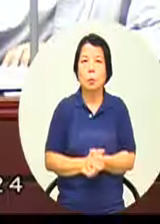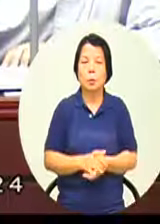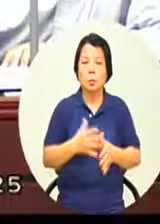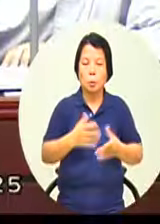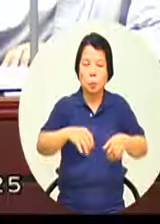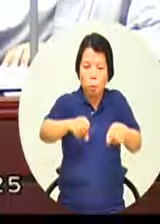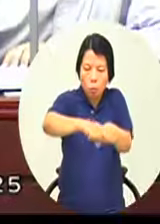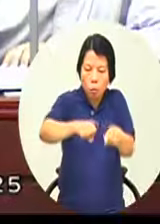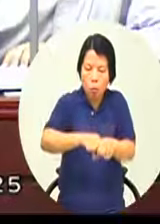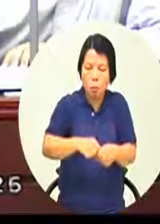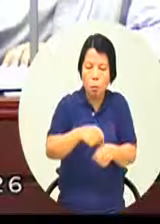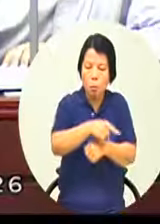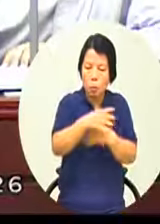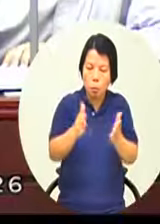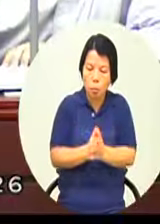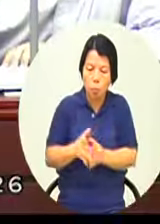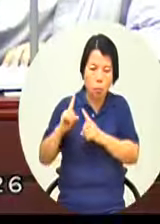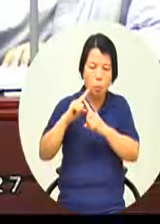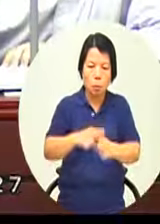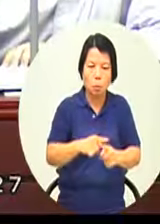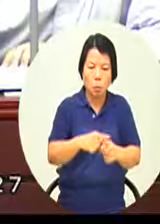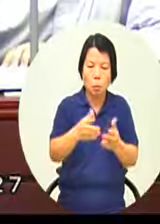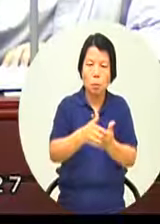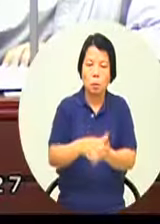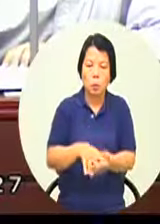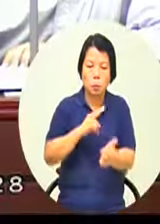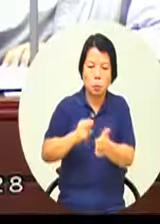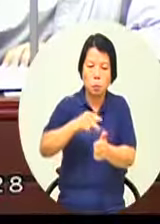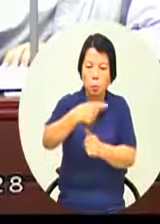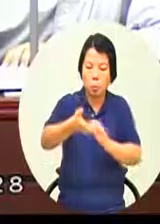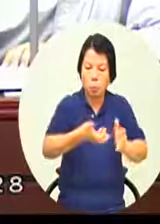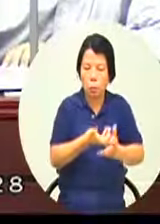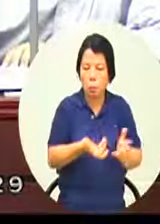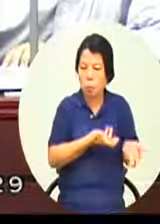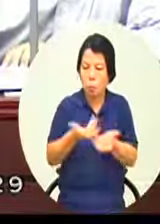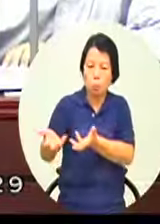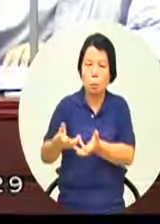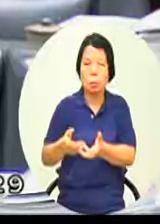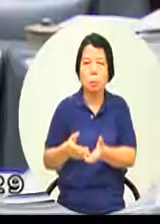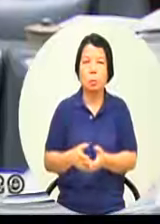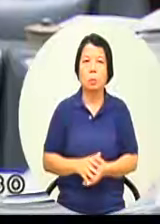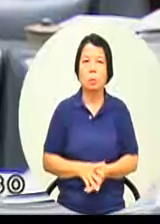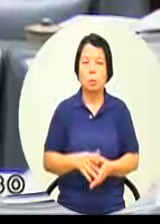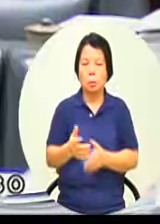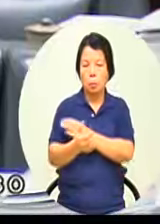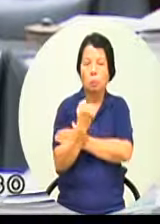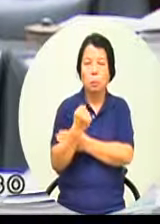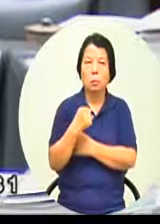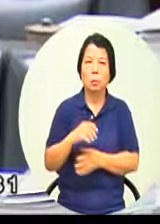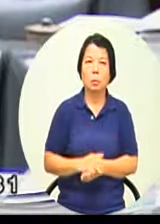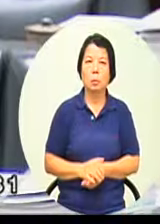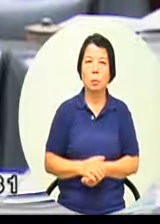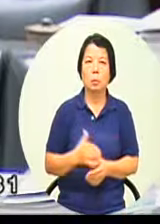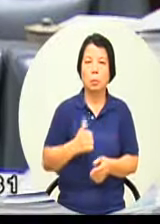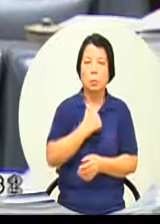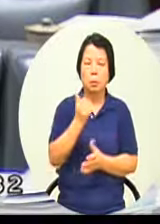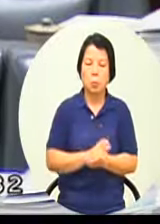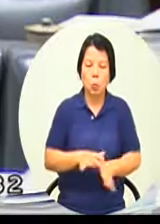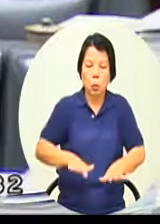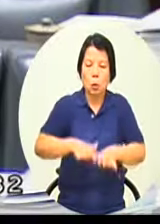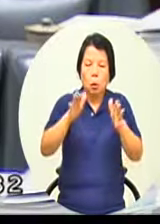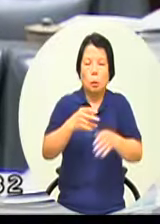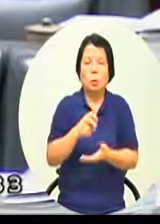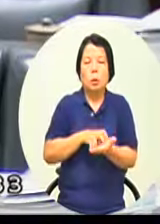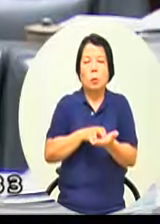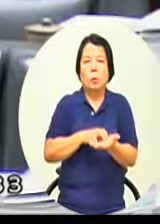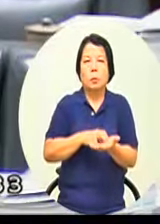线单位现勘，请他们做迁移的动作。 OK， 好，反正你们要努力啦，我们实在是淹怕了，好不